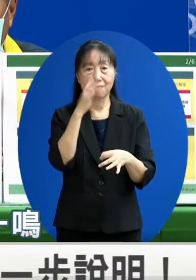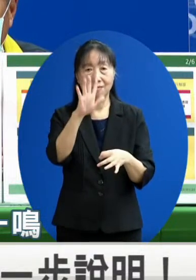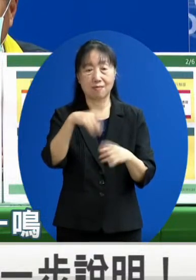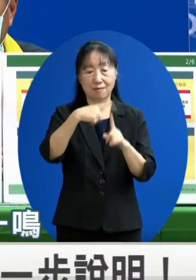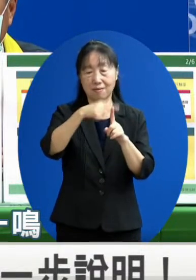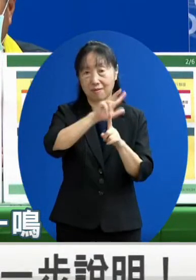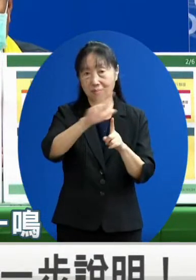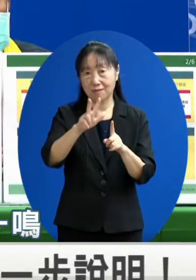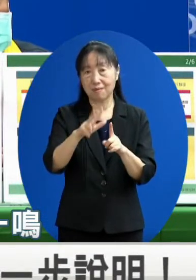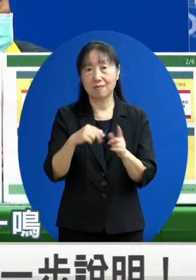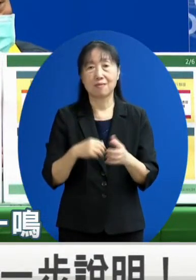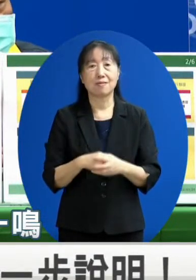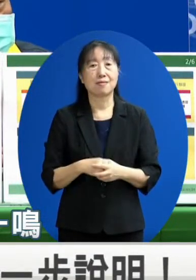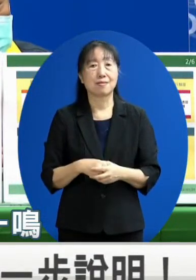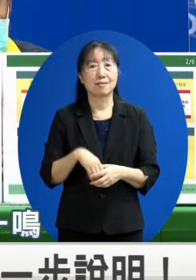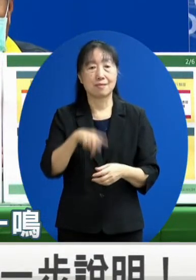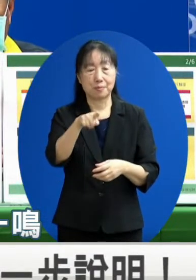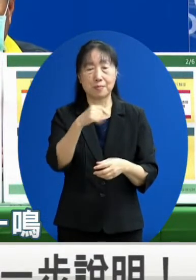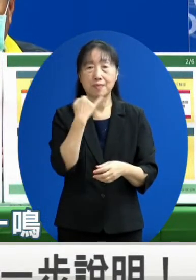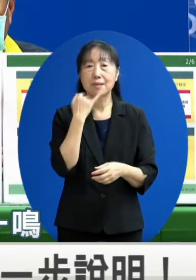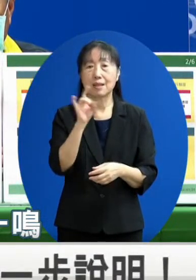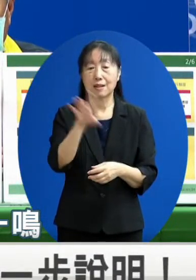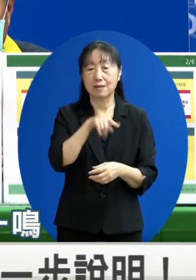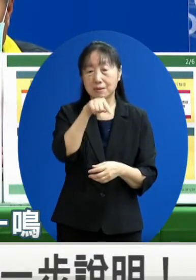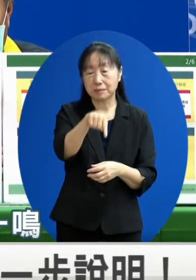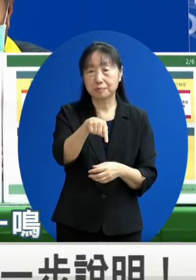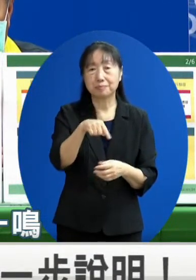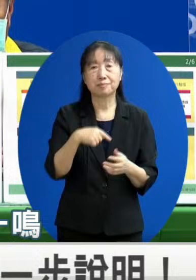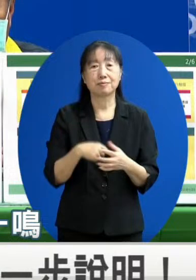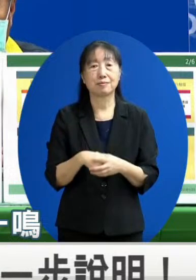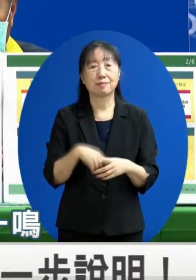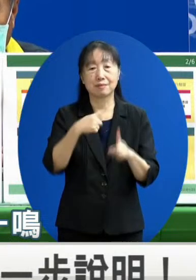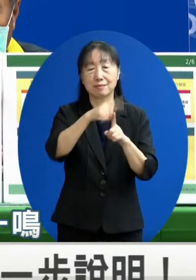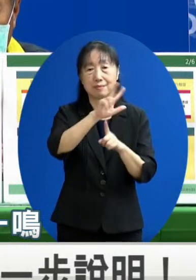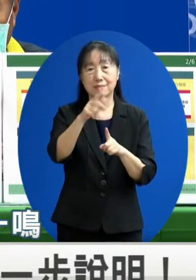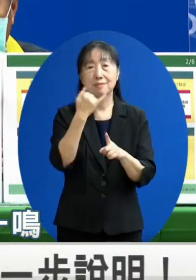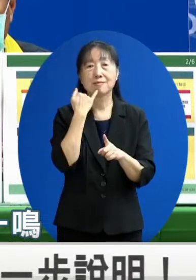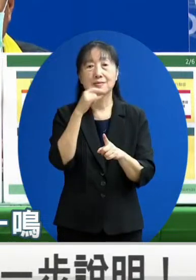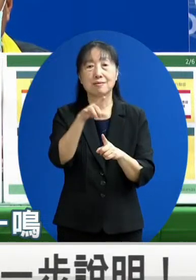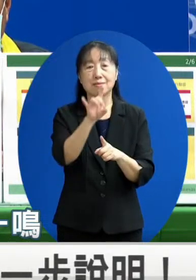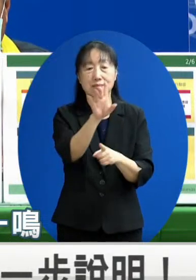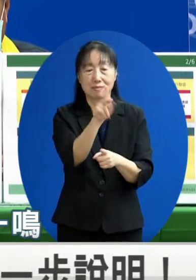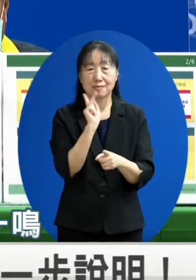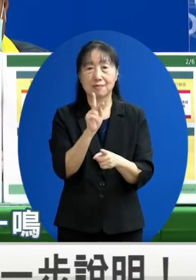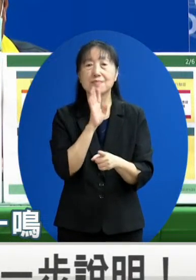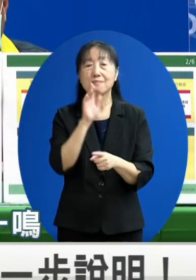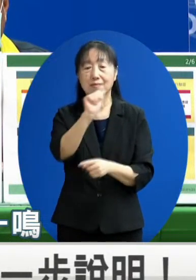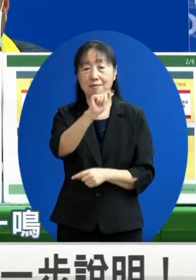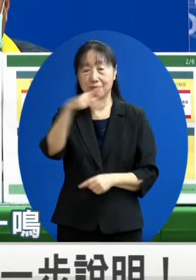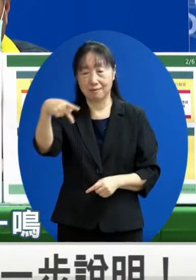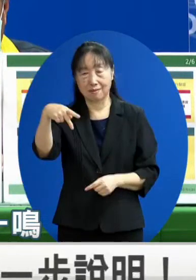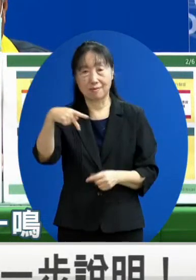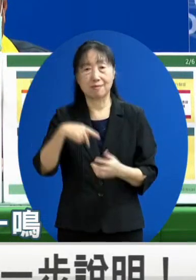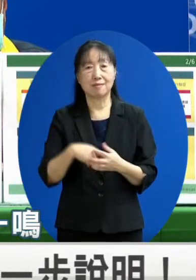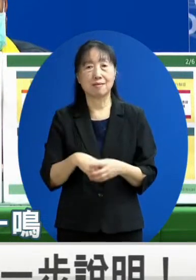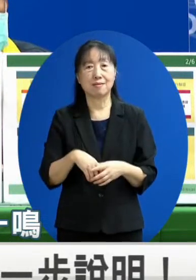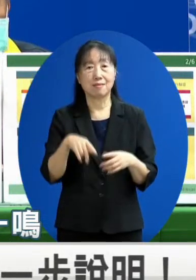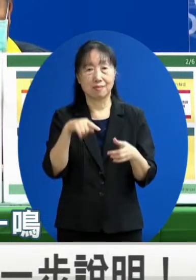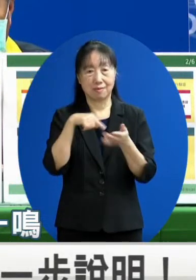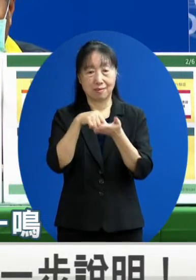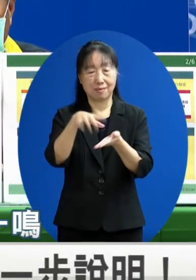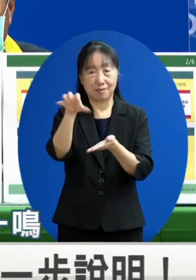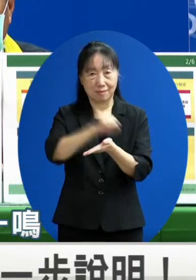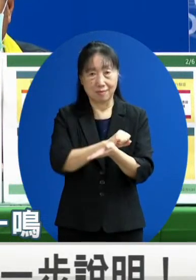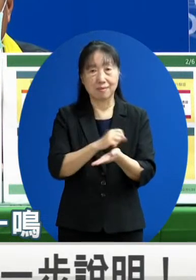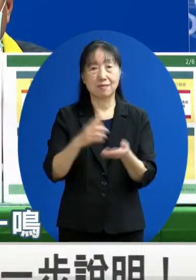它可以来跟我们来直接透过这个借接城市民众可以透过这个 APP 取得他个人的数位证明，